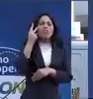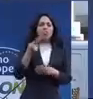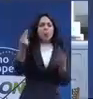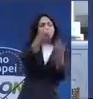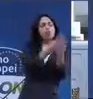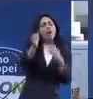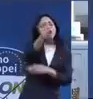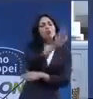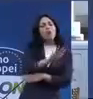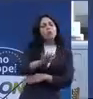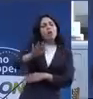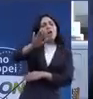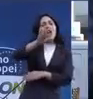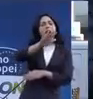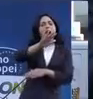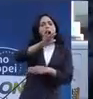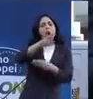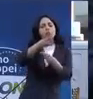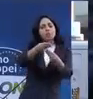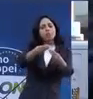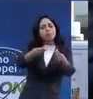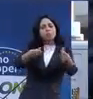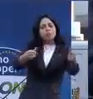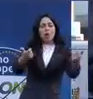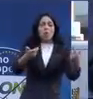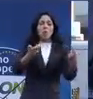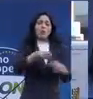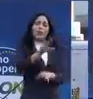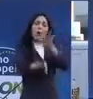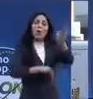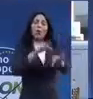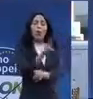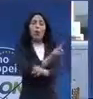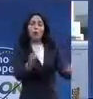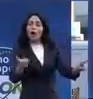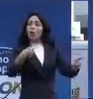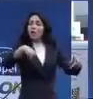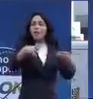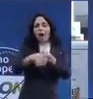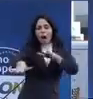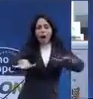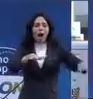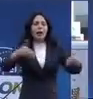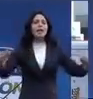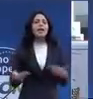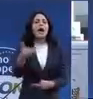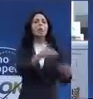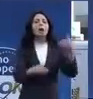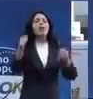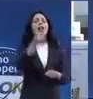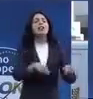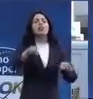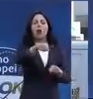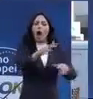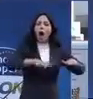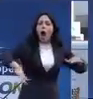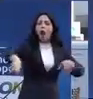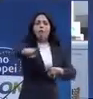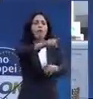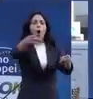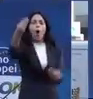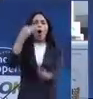europeo perché non ne abbiamo cura abbiamo fatto tutta la campagna elettorale in piazza rispondendo alle